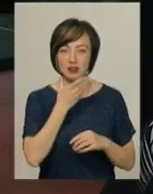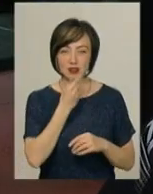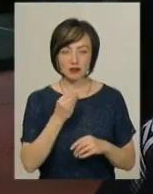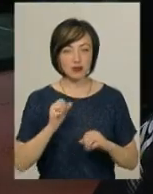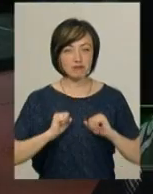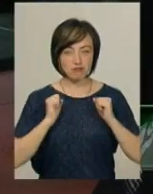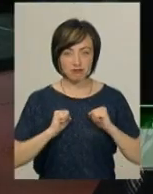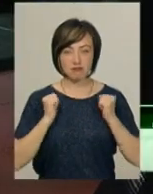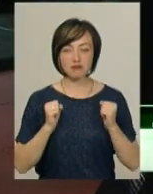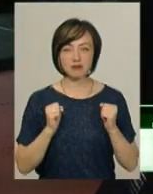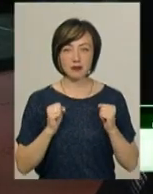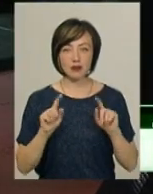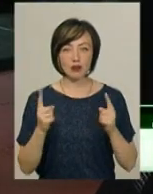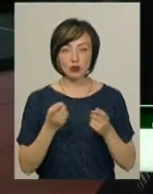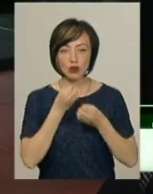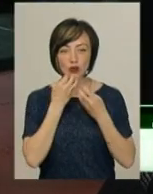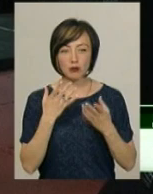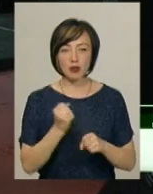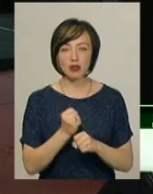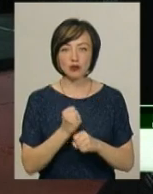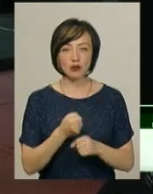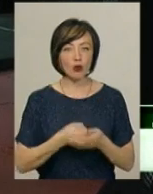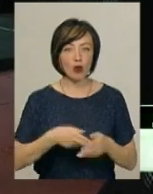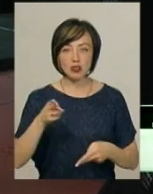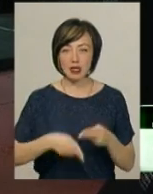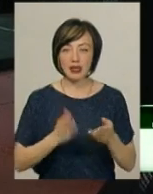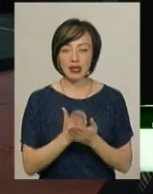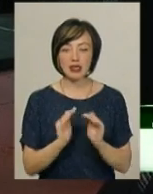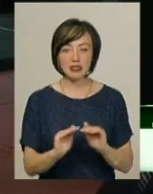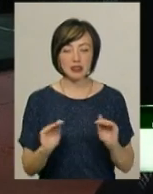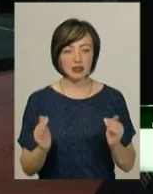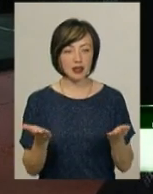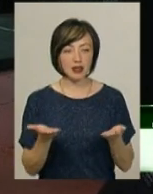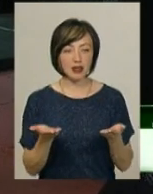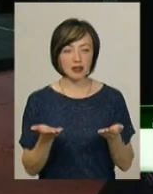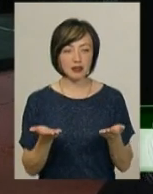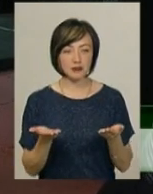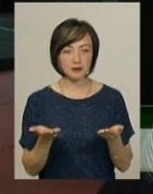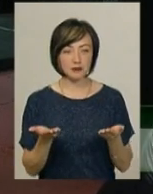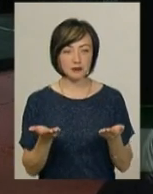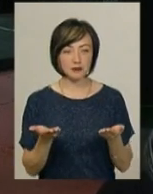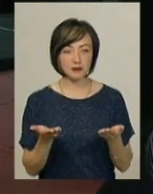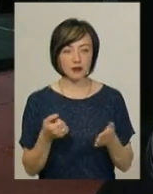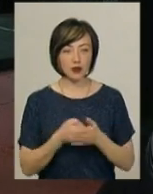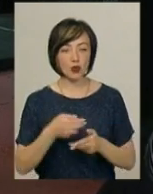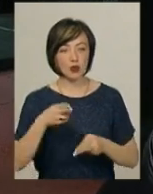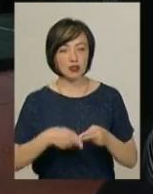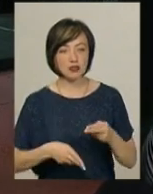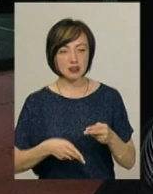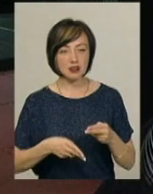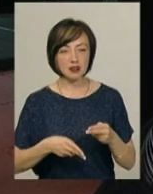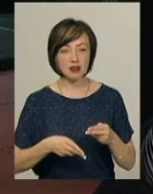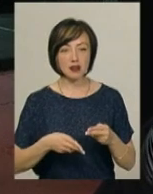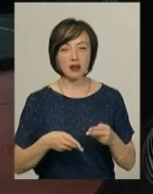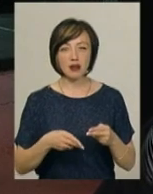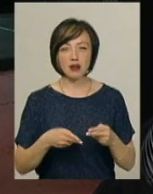наполеглива. Дуже добре, що вона працює до останнього. Є дітки, які, скажімо, десь до кінця за пару хвилин до сутички, вони